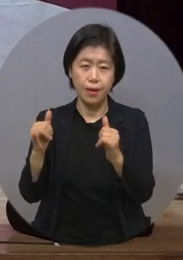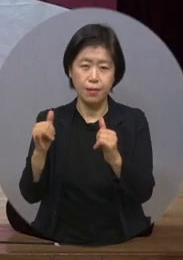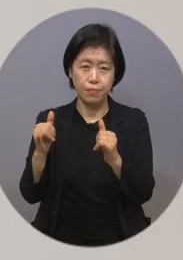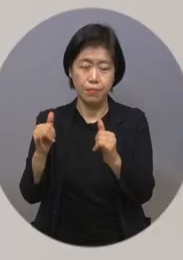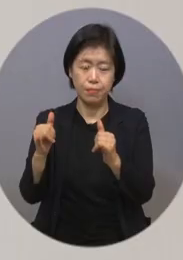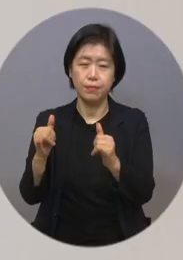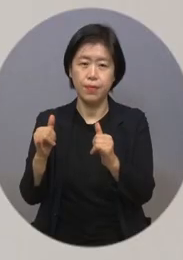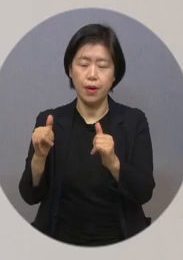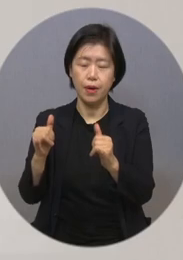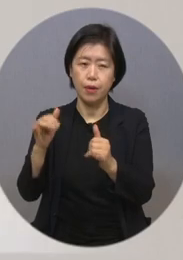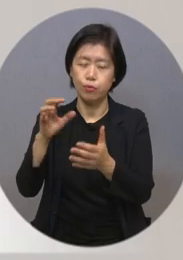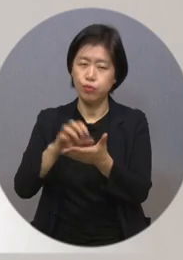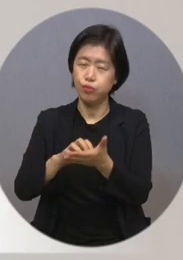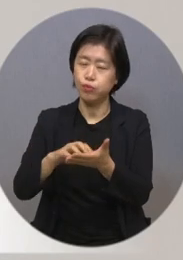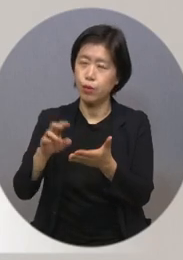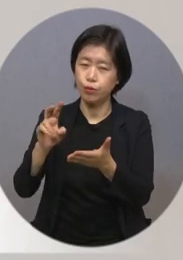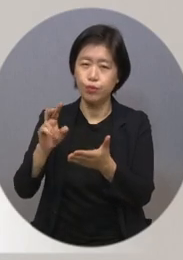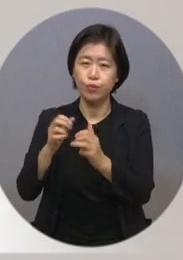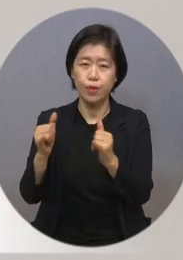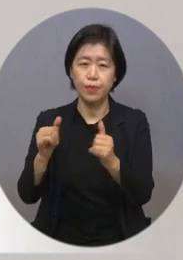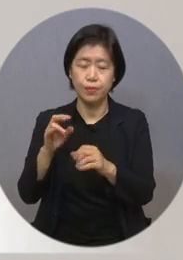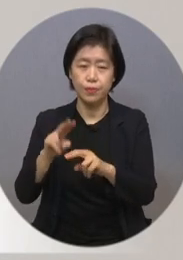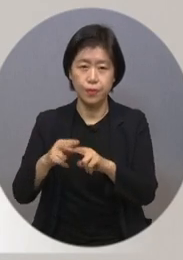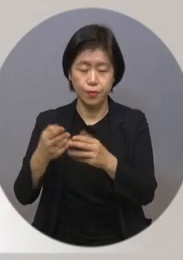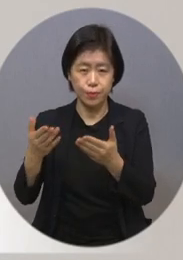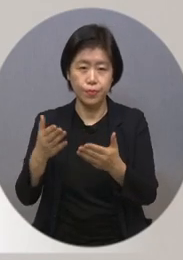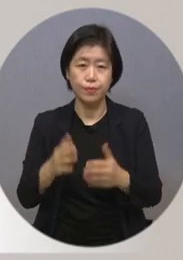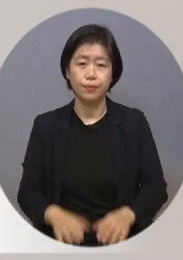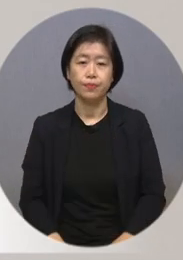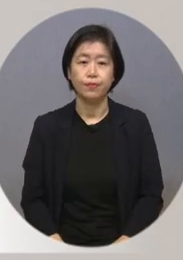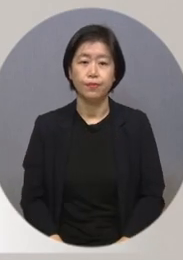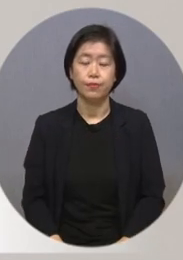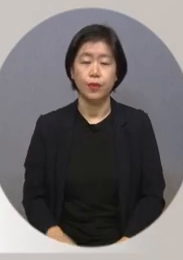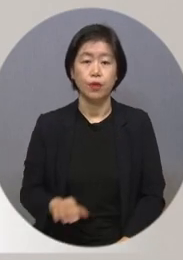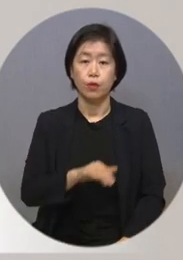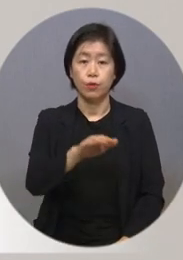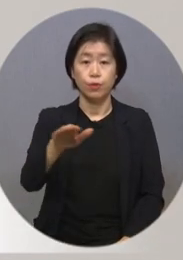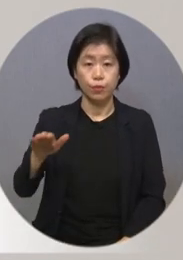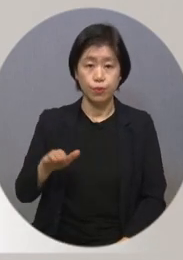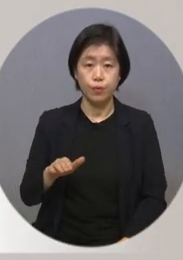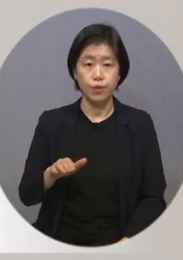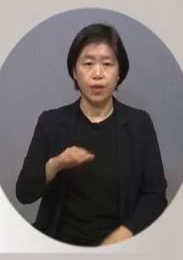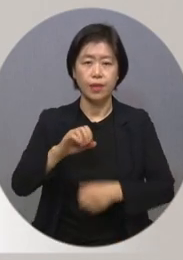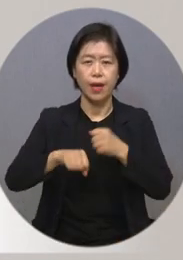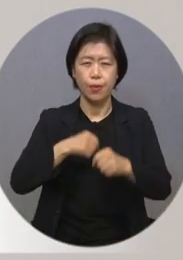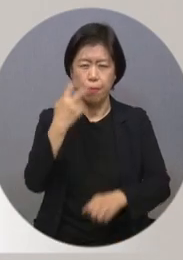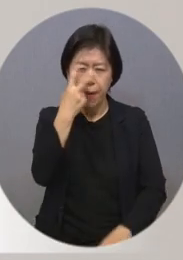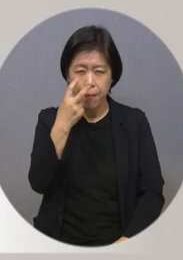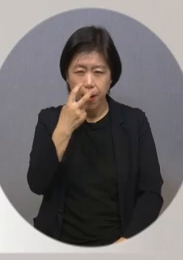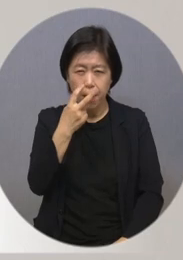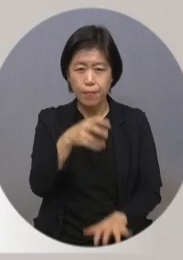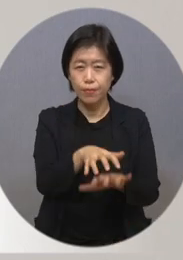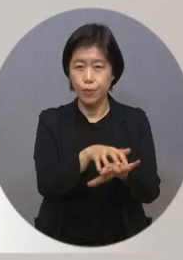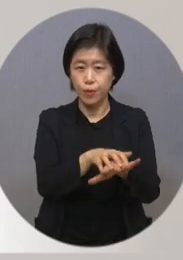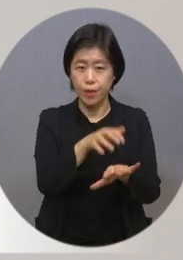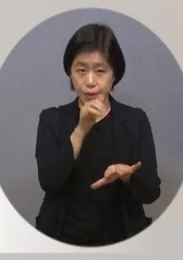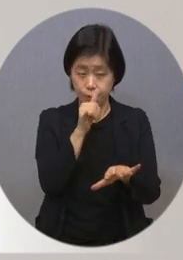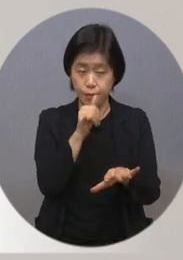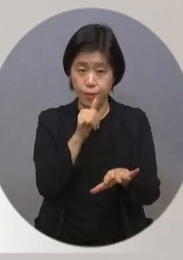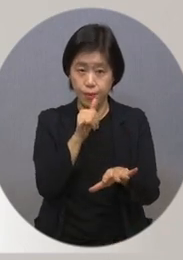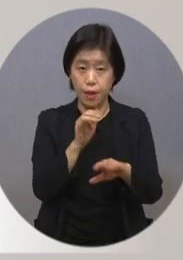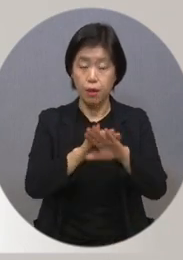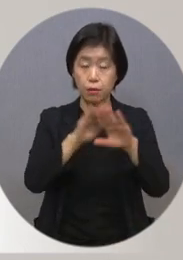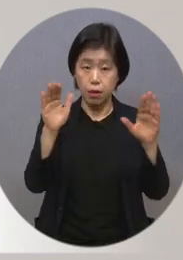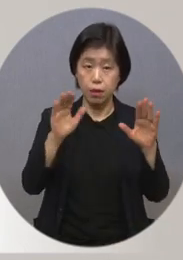받았습니다. 네, 저희 홍성군 자율방법연합대는 홍성군 읍면에 모두 조직되어 있고요.